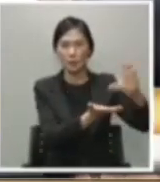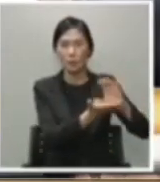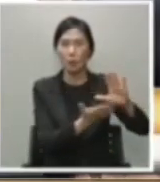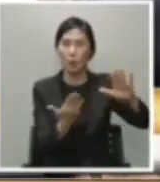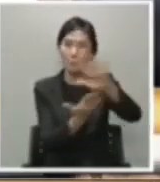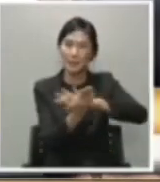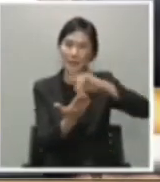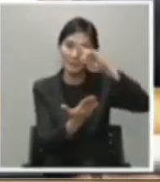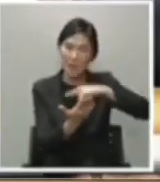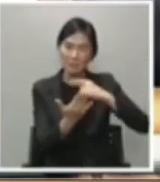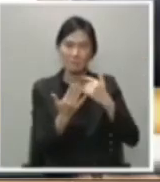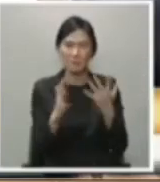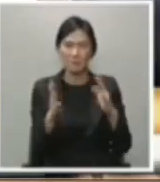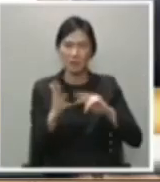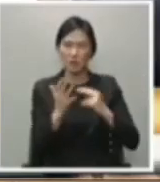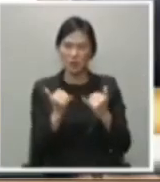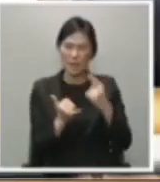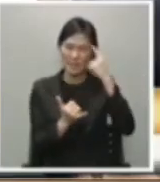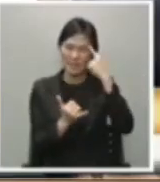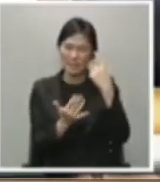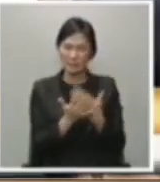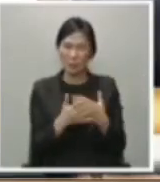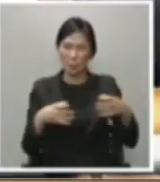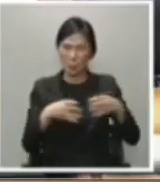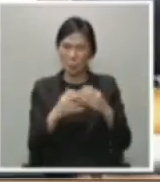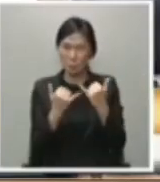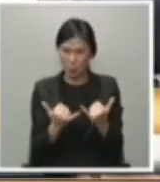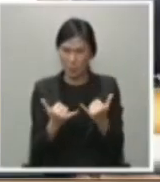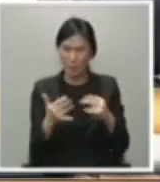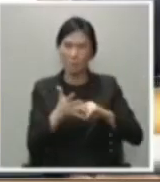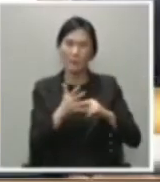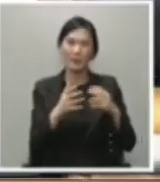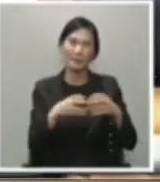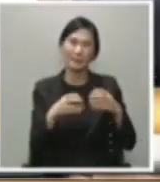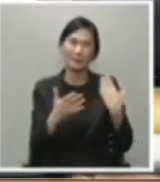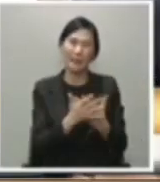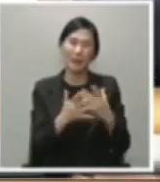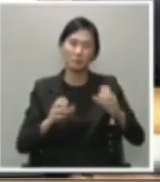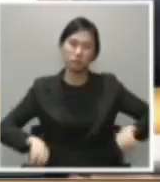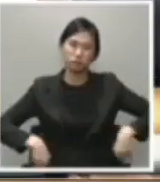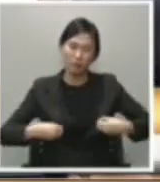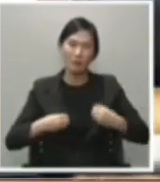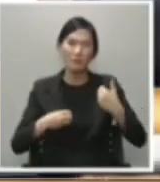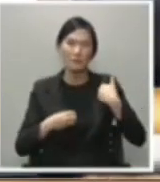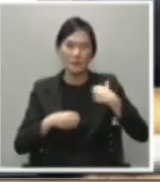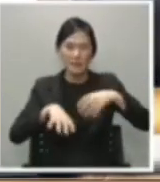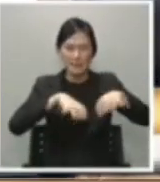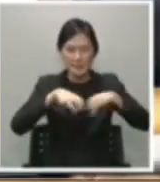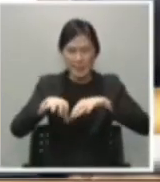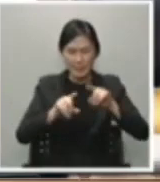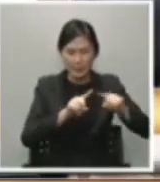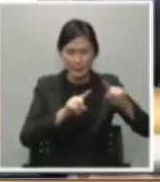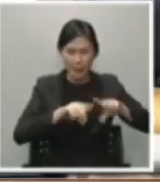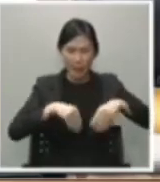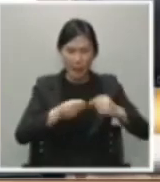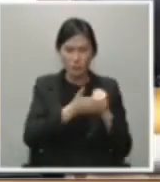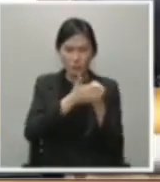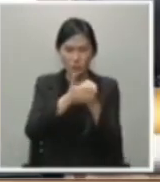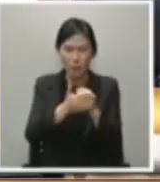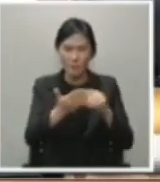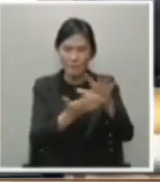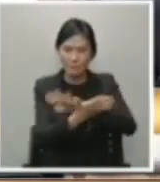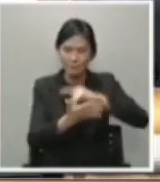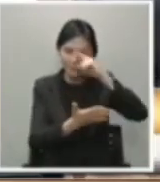นยุคที่เงินกำลังจะหมดคลังไม่ยึดมั่นหลักบริหารกิจการบ้านเมืองที่ดีลุแก่อำน